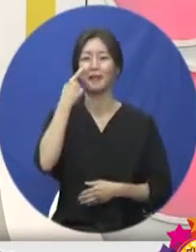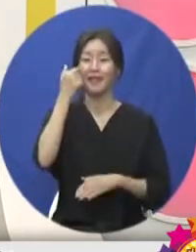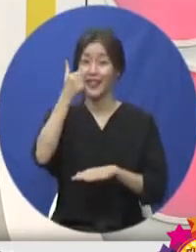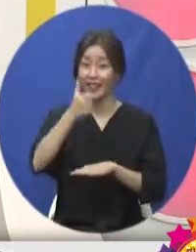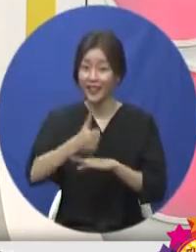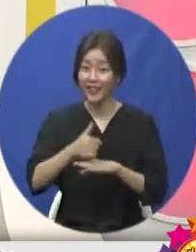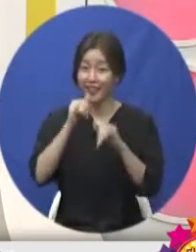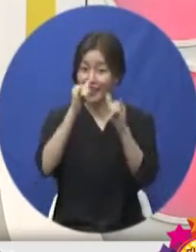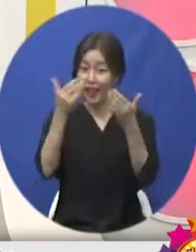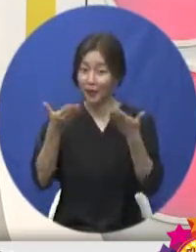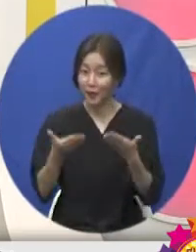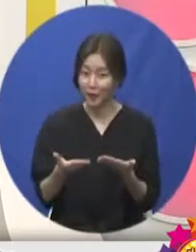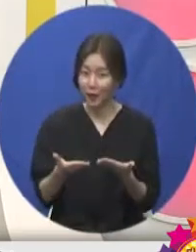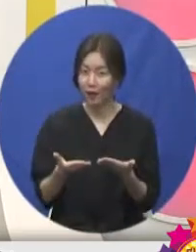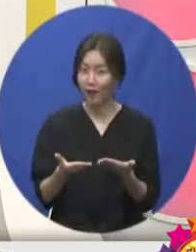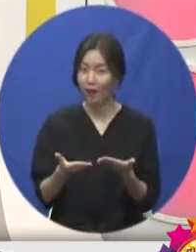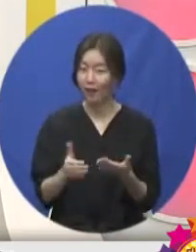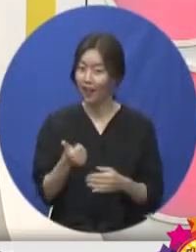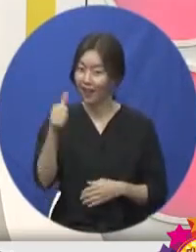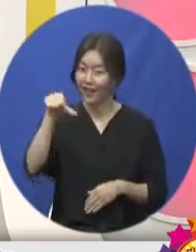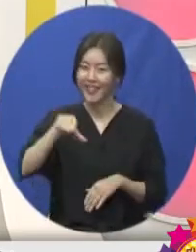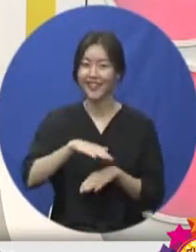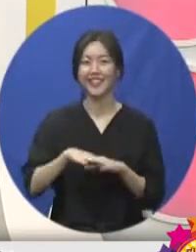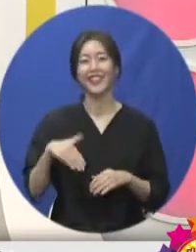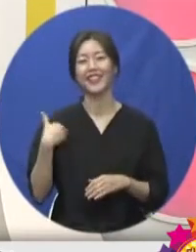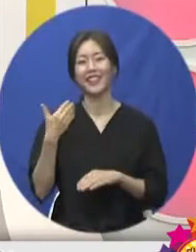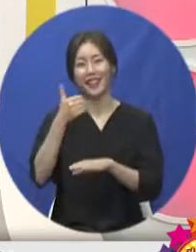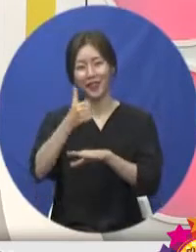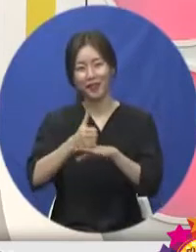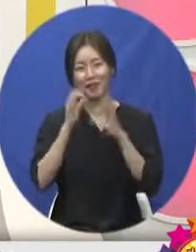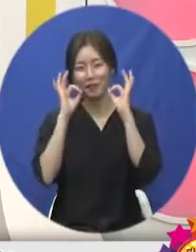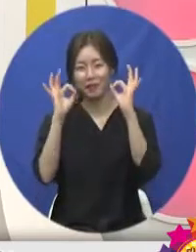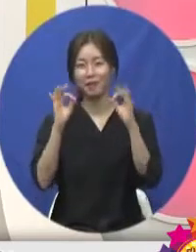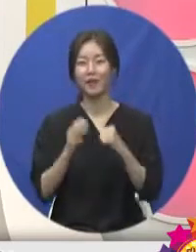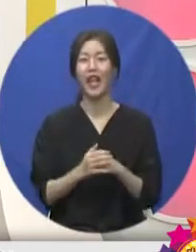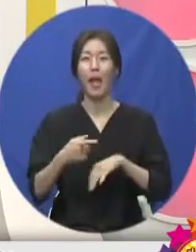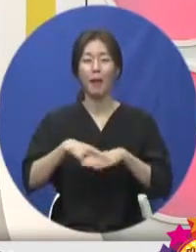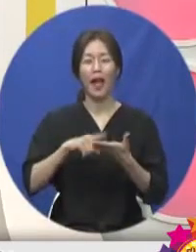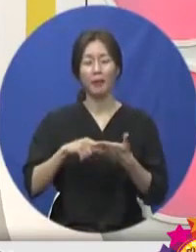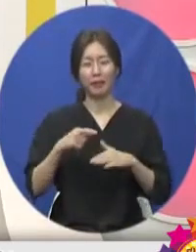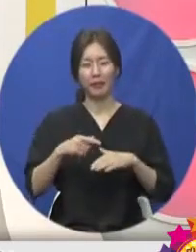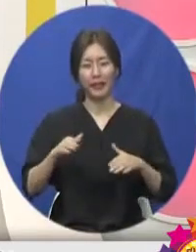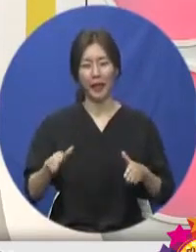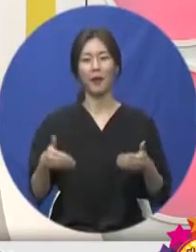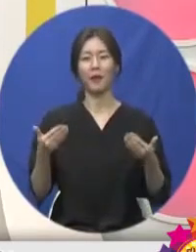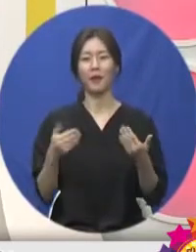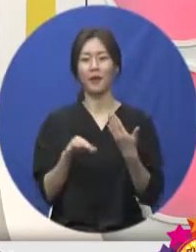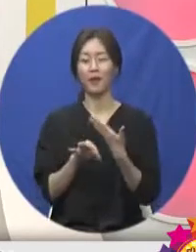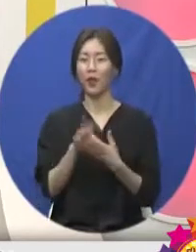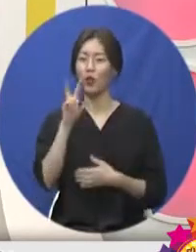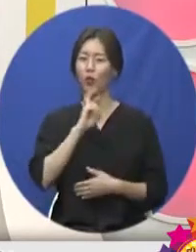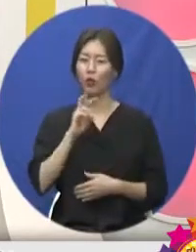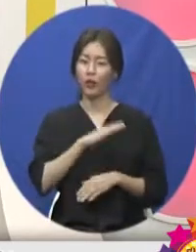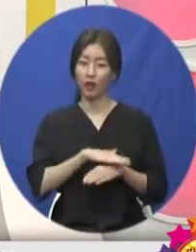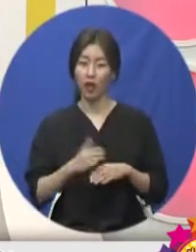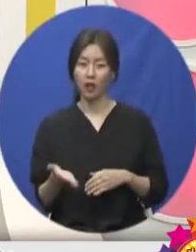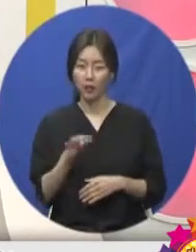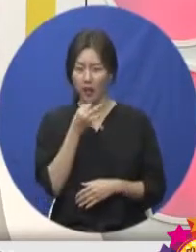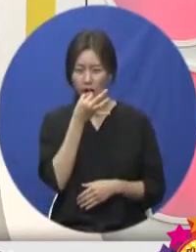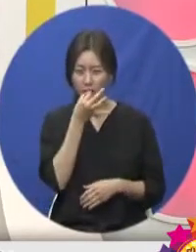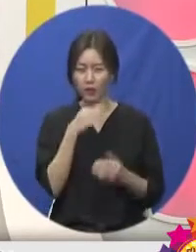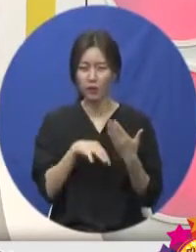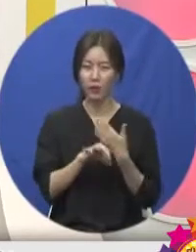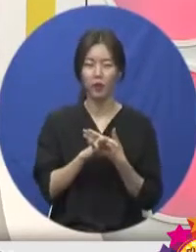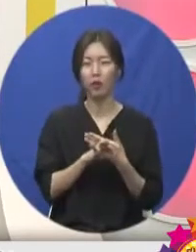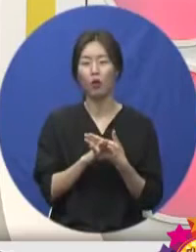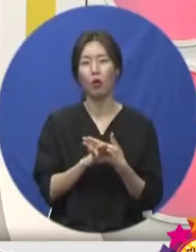네. 열심히 하시면 또 꿈은 맞아요. 이루어집니다. 네. 네. 네. 마음을 버리면 노래도 부드럽게 잘 되는데 욕심을 버리면 막